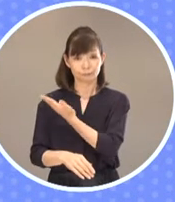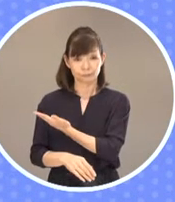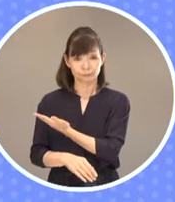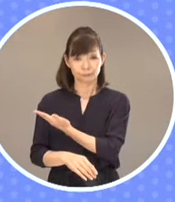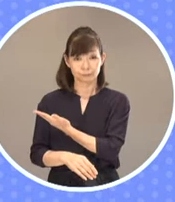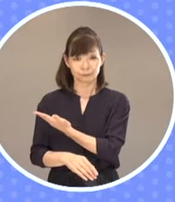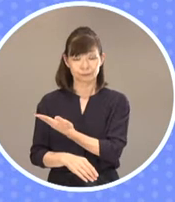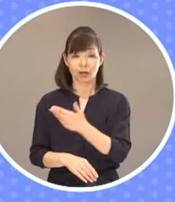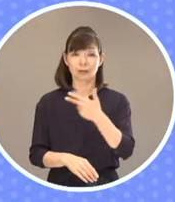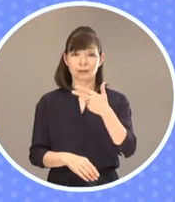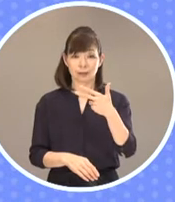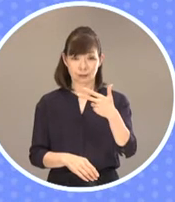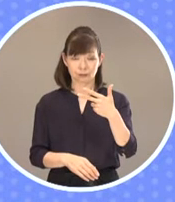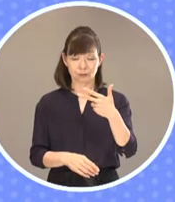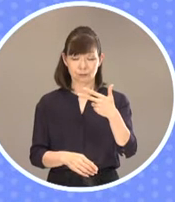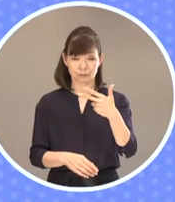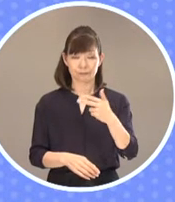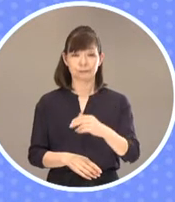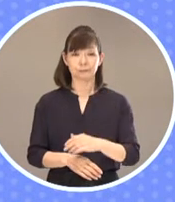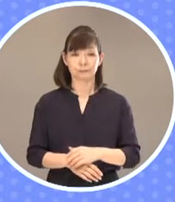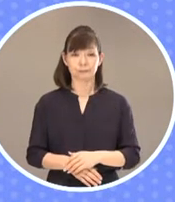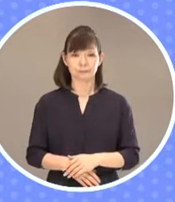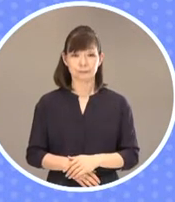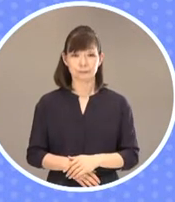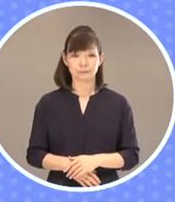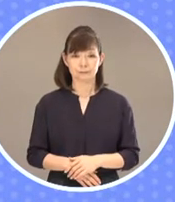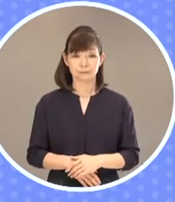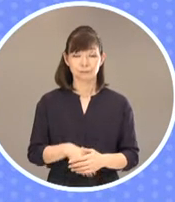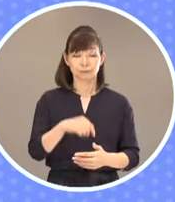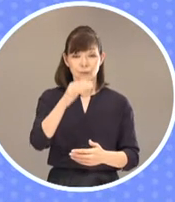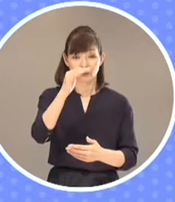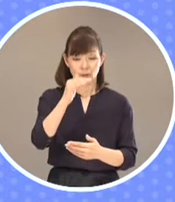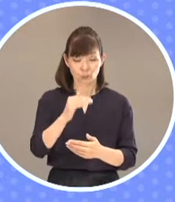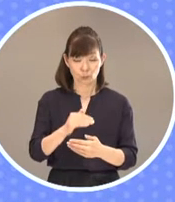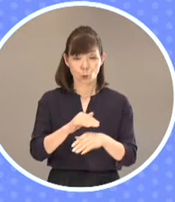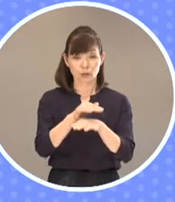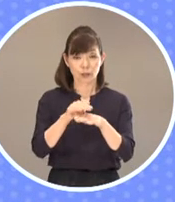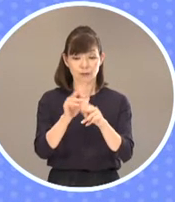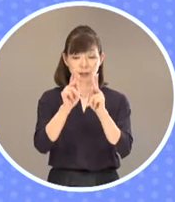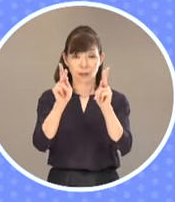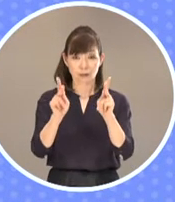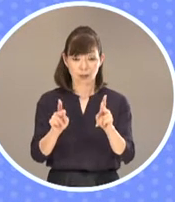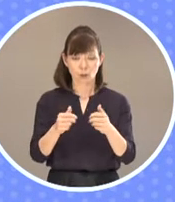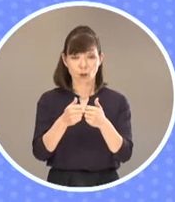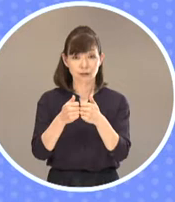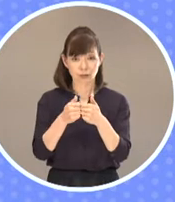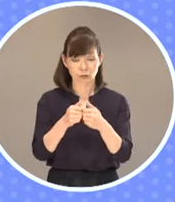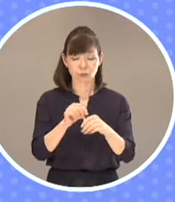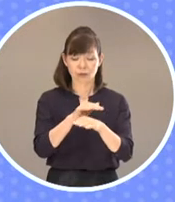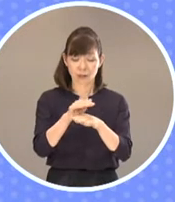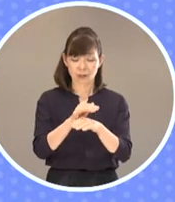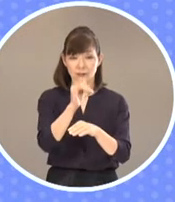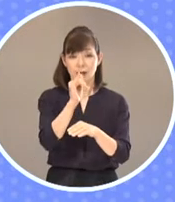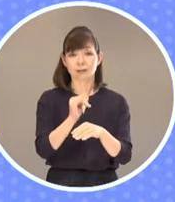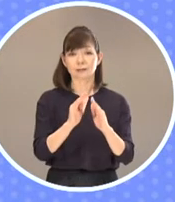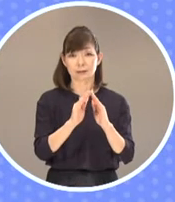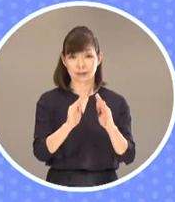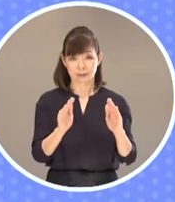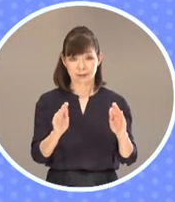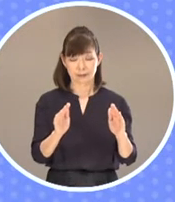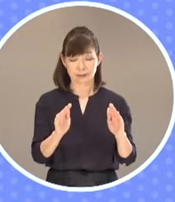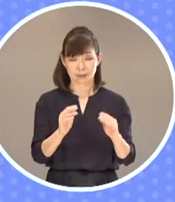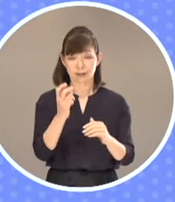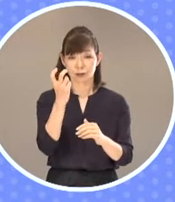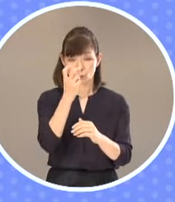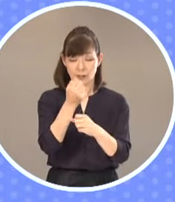の度7つも新しくできたんだ。どれも県の重要課題を話し合う重要な委員会となっていて、